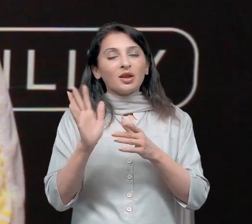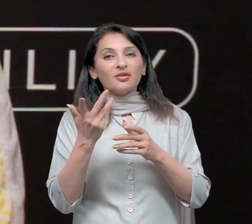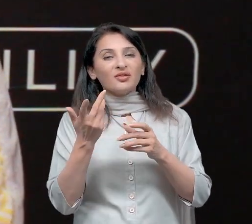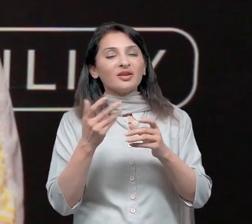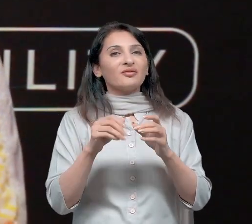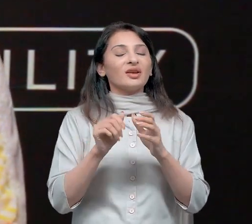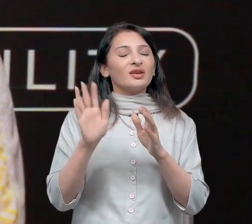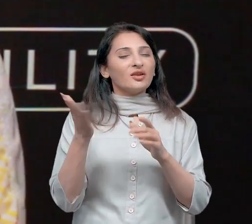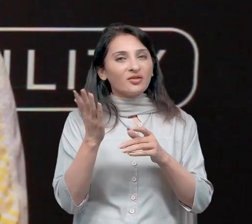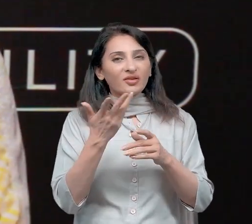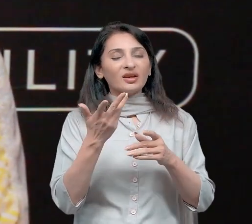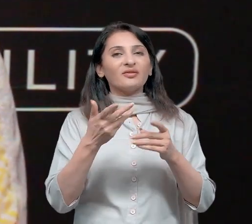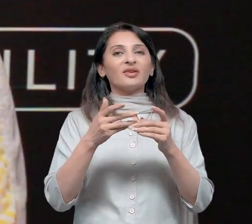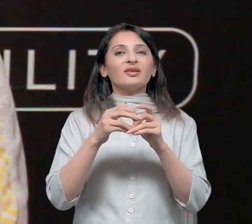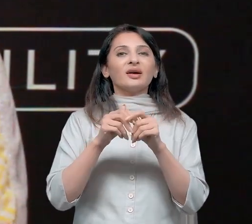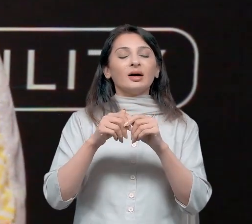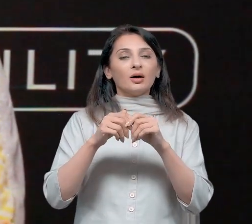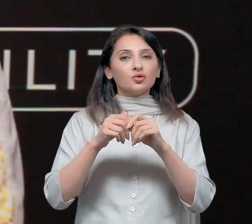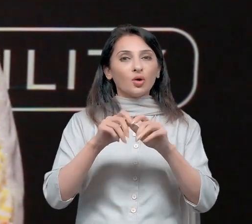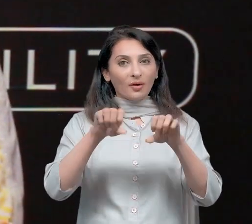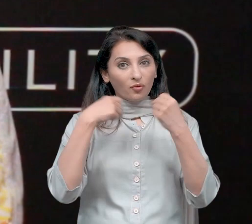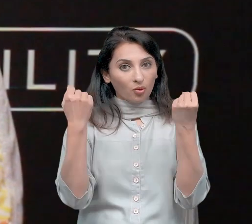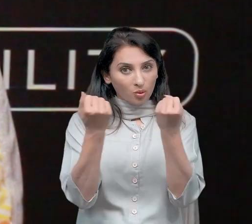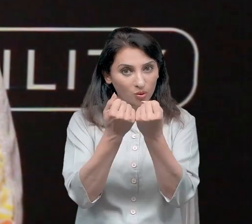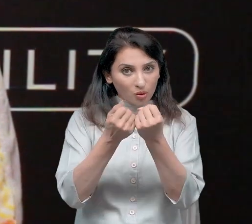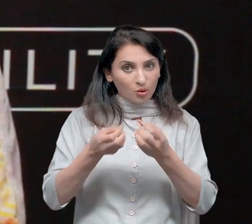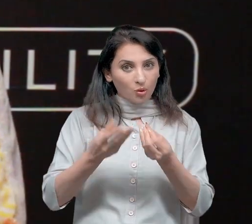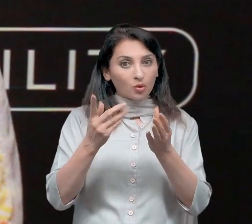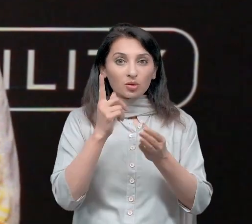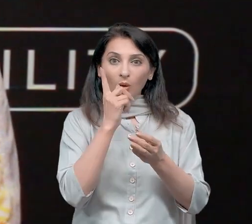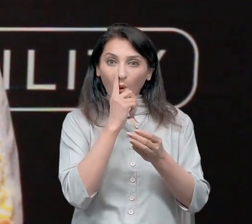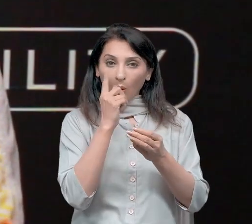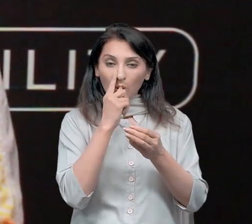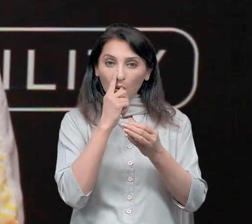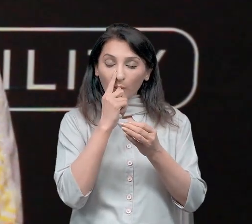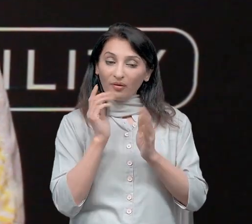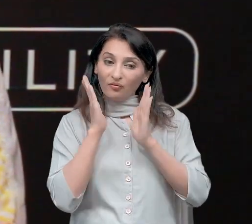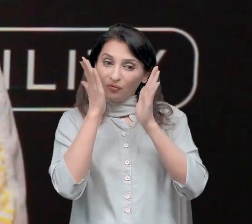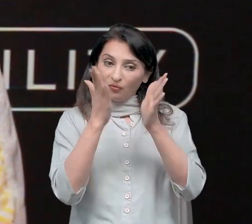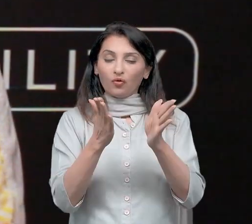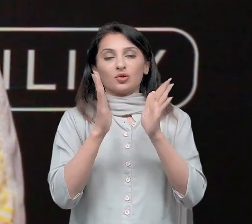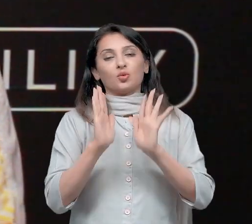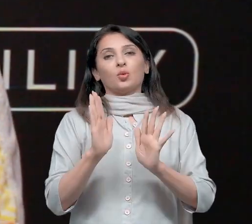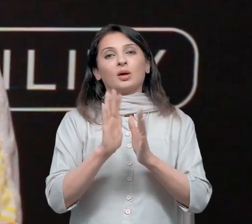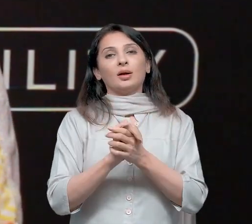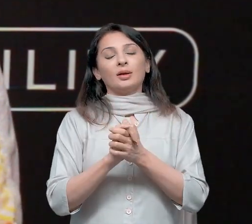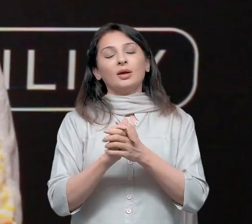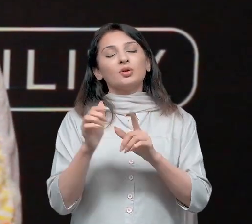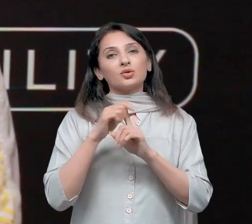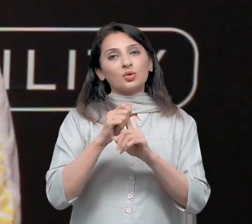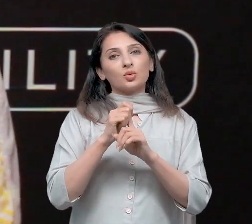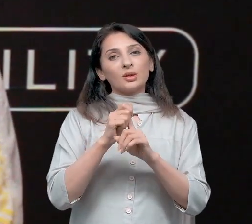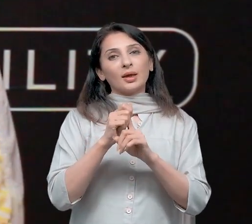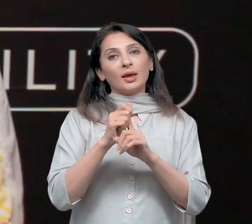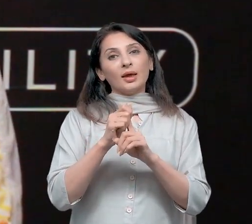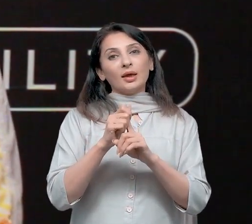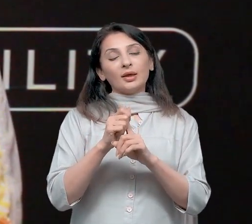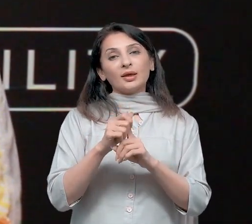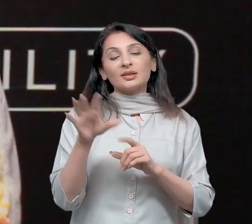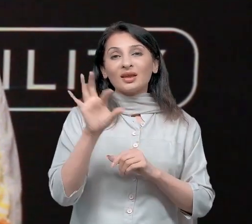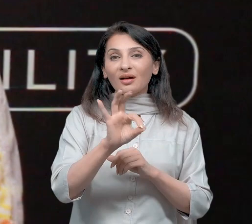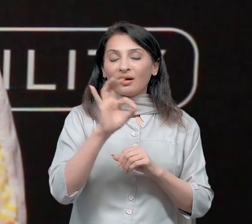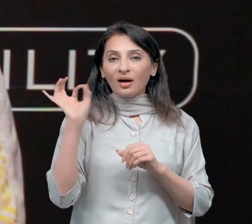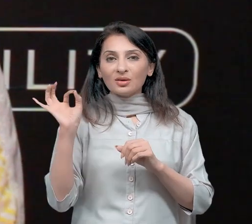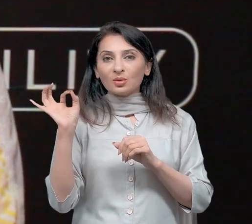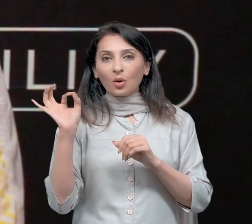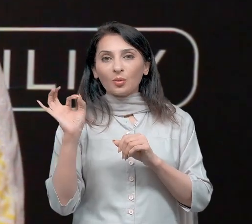دیکھا جائے گا. اگین اس وجہ سے ضروری ہے کہ اس کے اوپر باقاعدگی سے جو ڈفرینٹ یونیورسٹیز ہیں